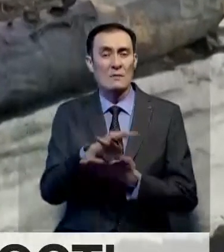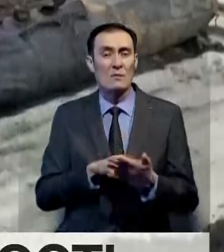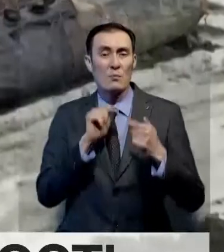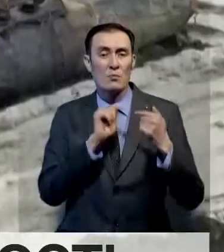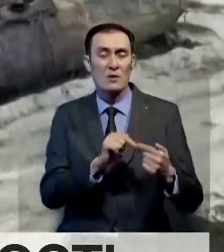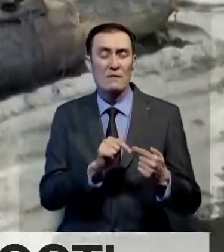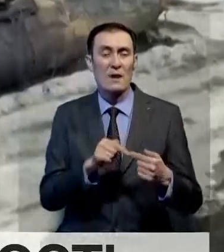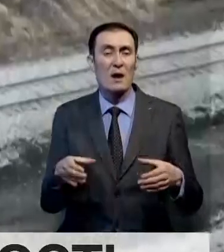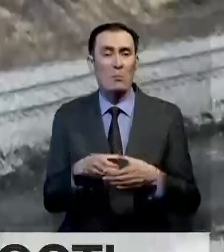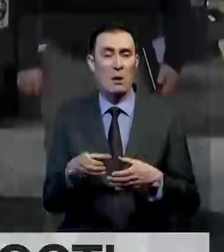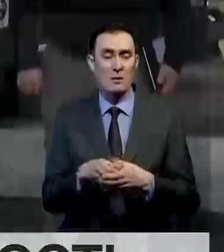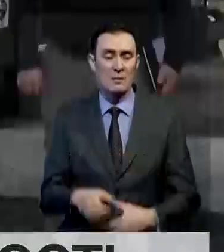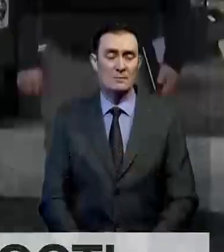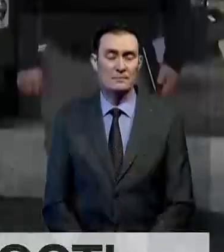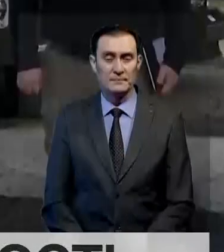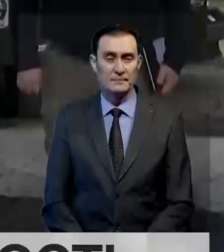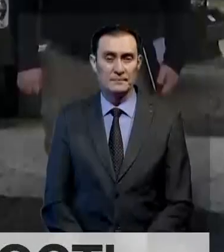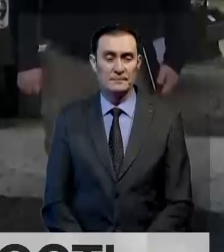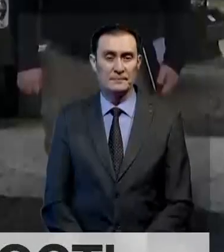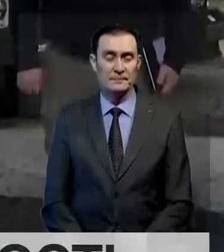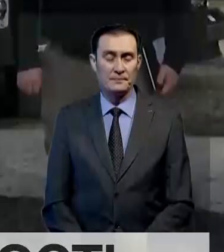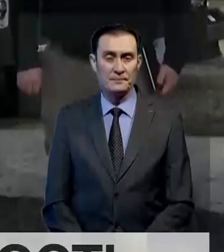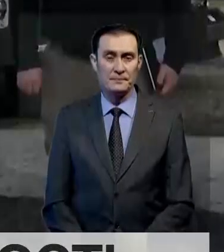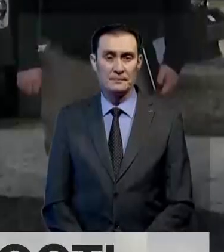против ЖД-оператора.